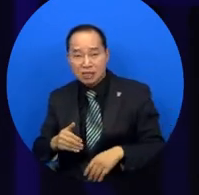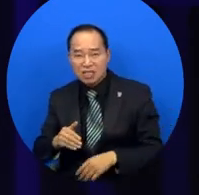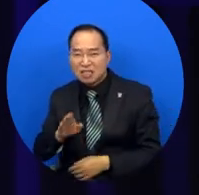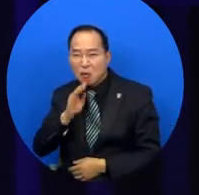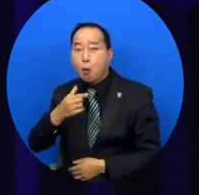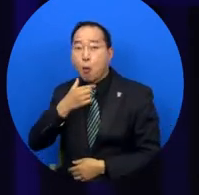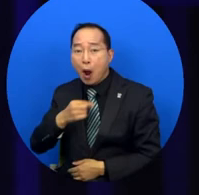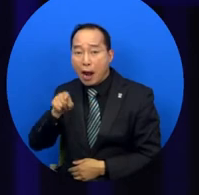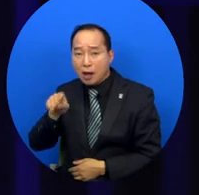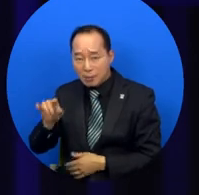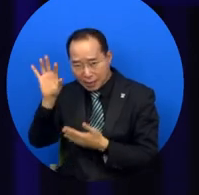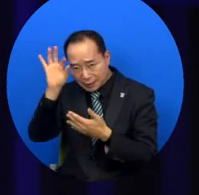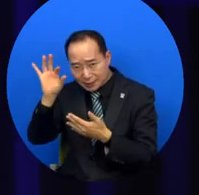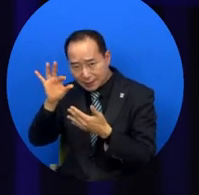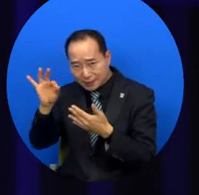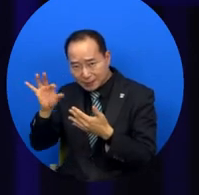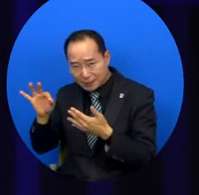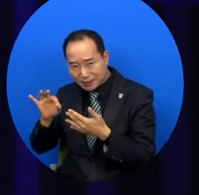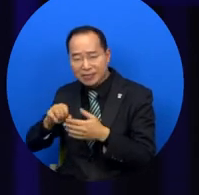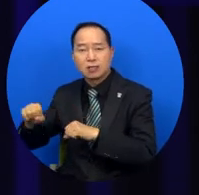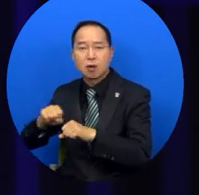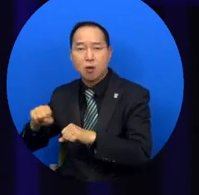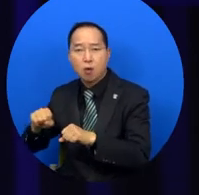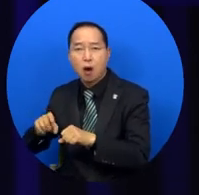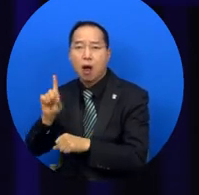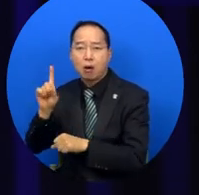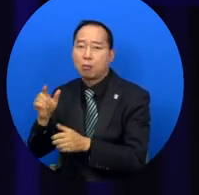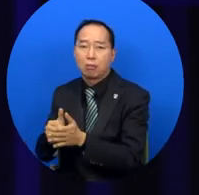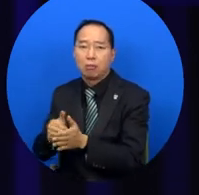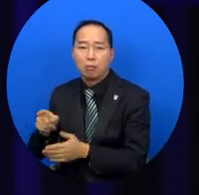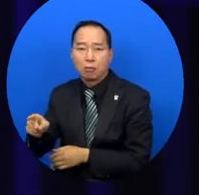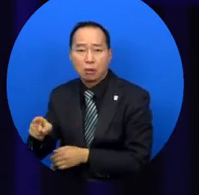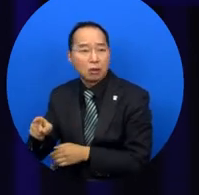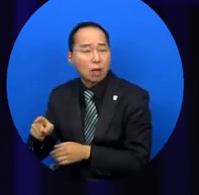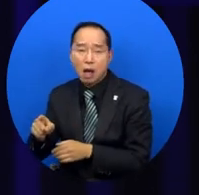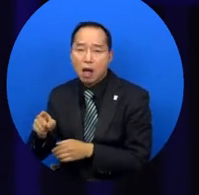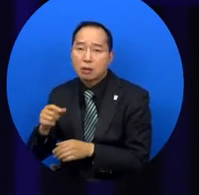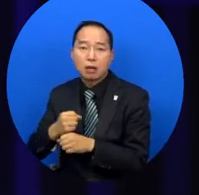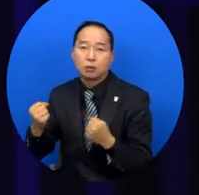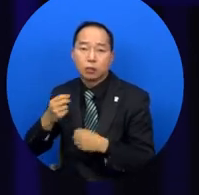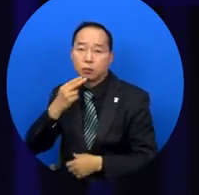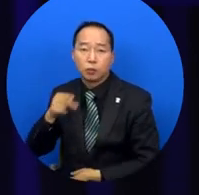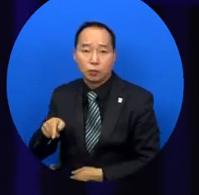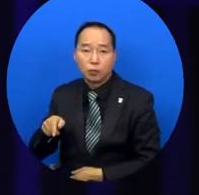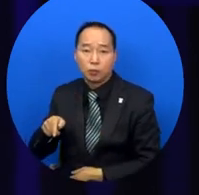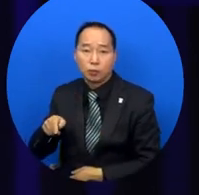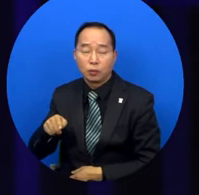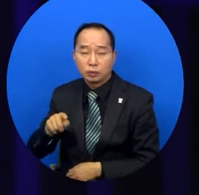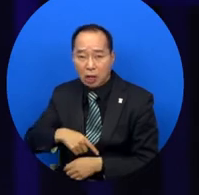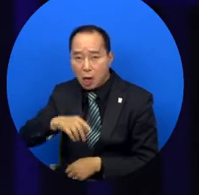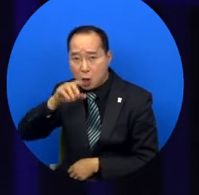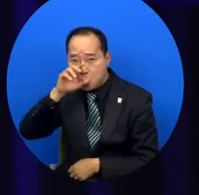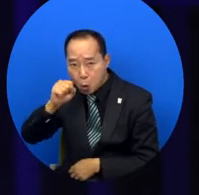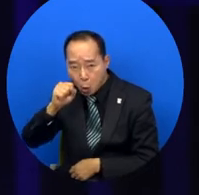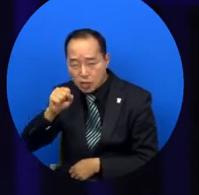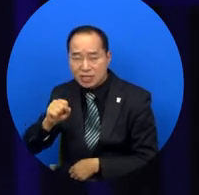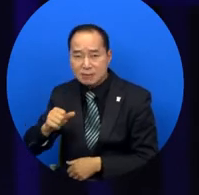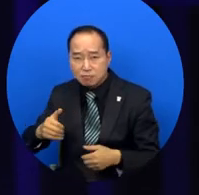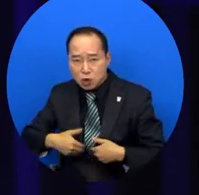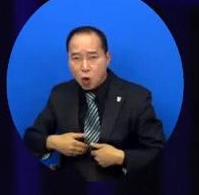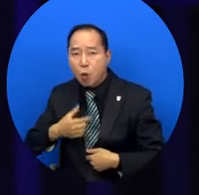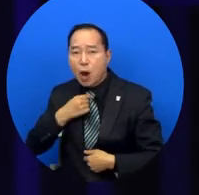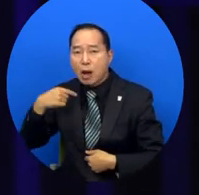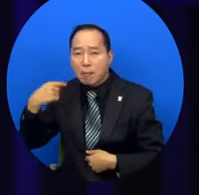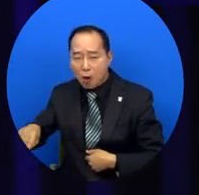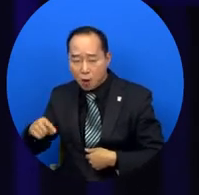원하는 것만 하기에도 삶이 짧고 내 에너지가 작고 내 스푼이 없기 때문에 그러니까